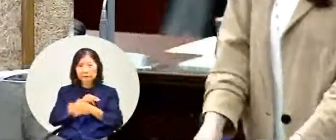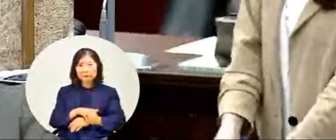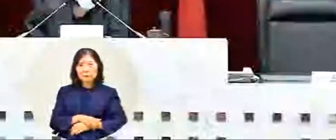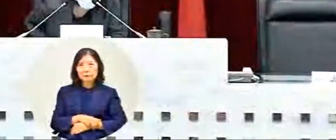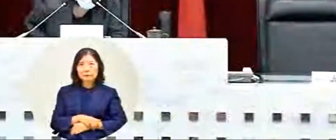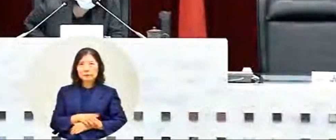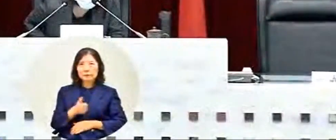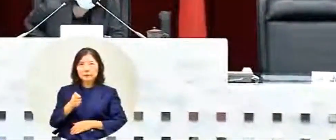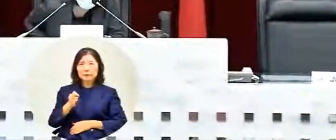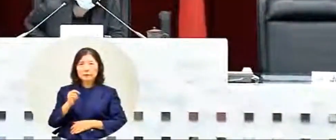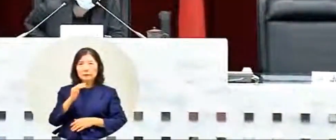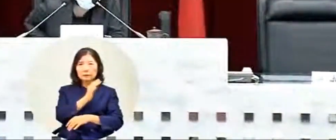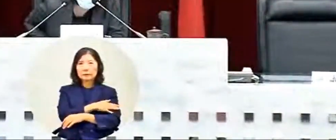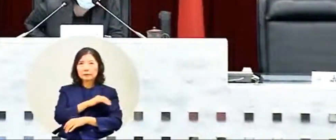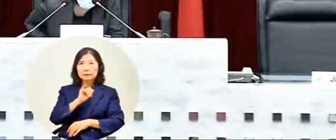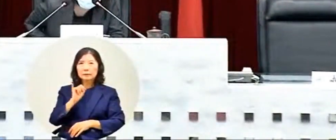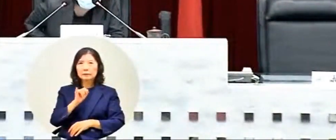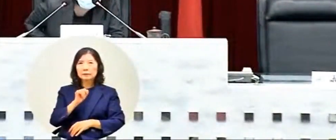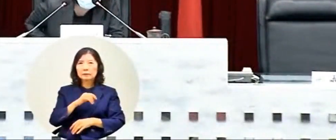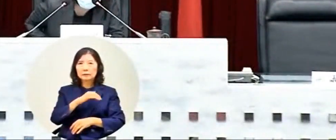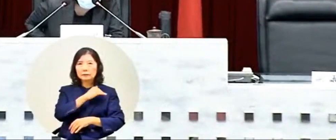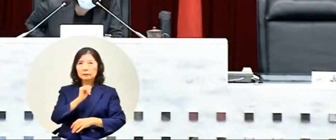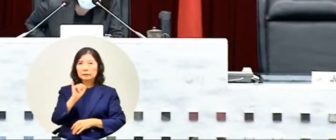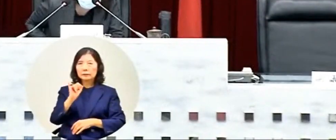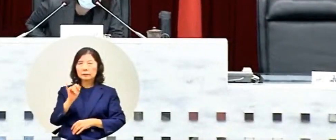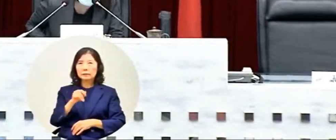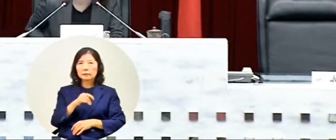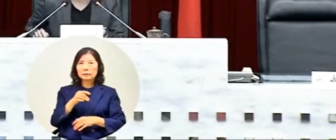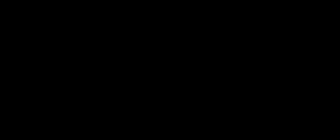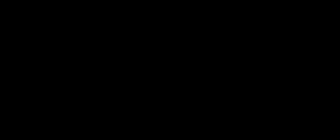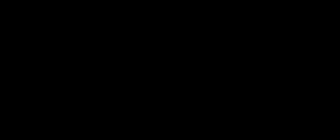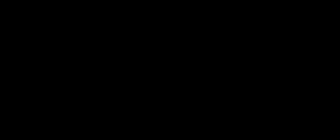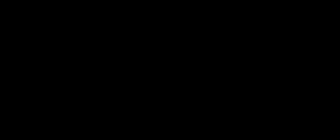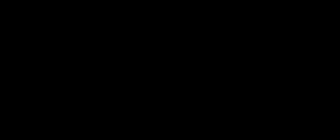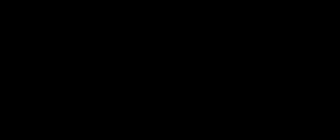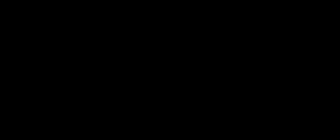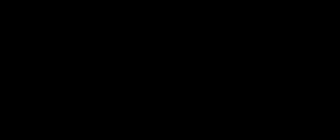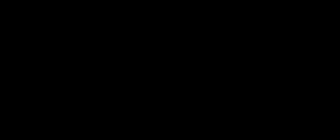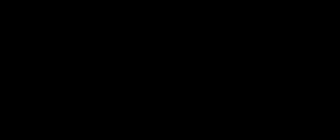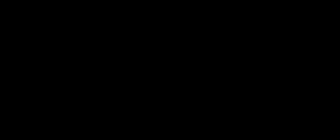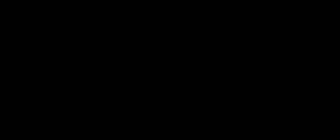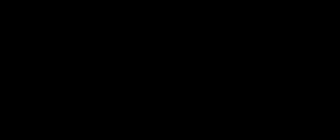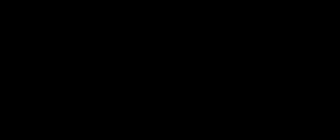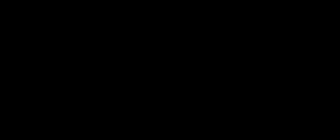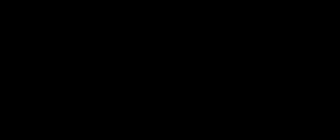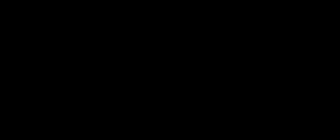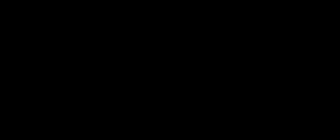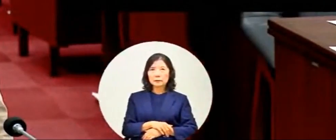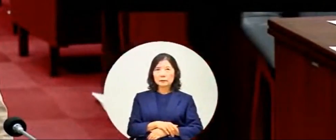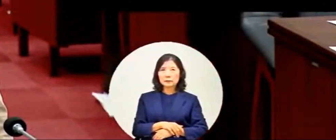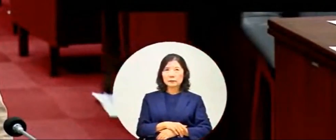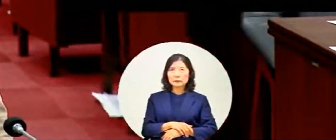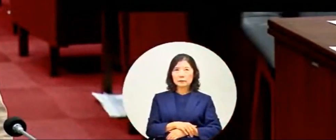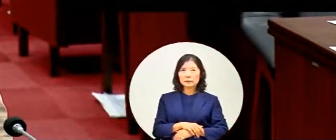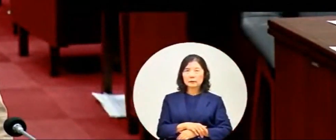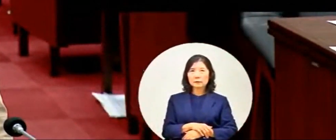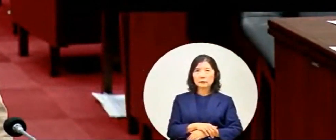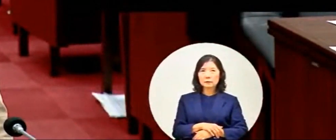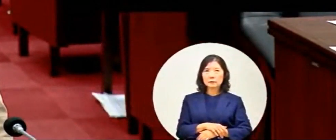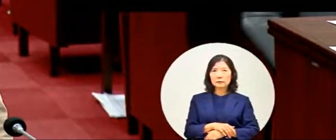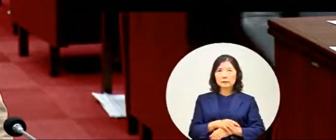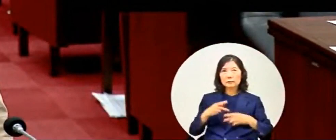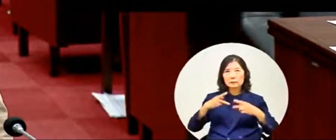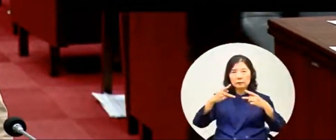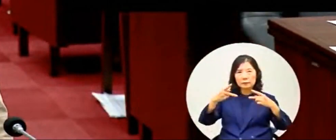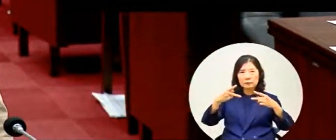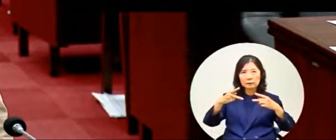谢谢陈美雅议员、邱宇轩议员的发言。 捷运